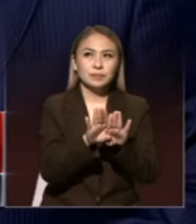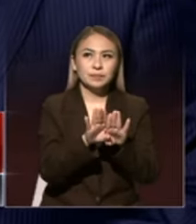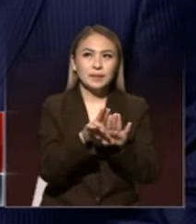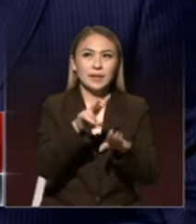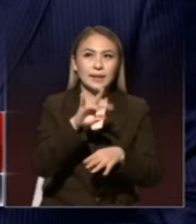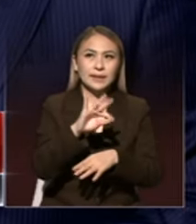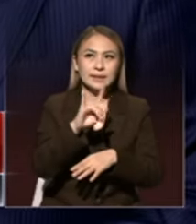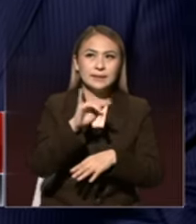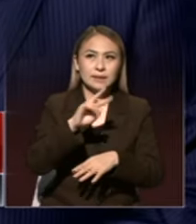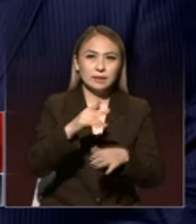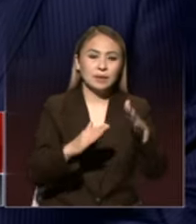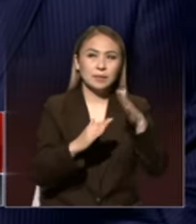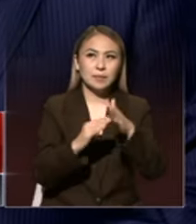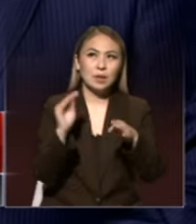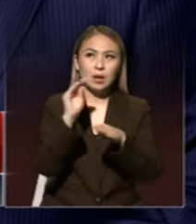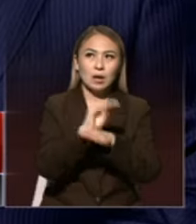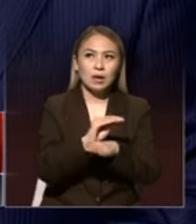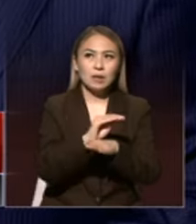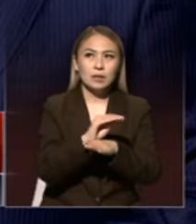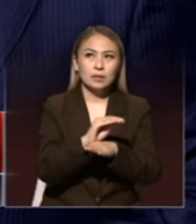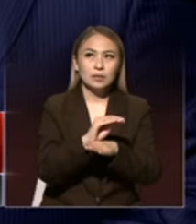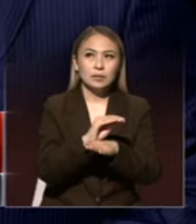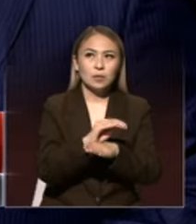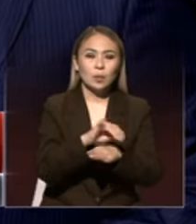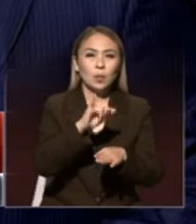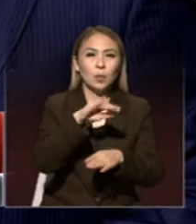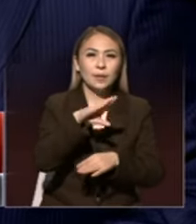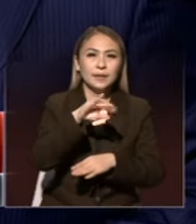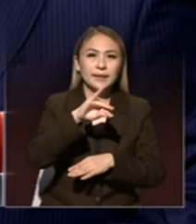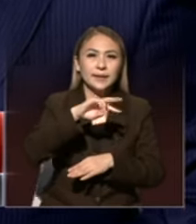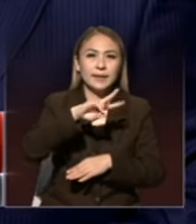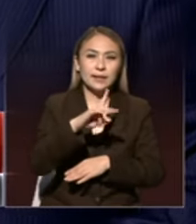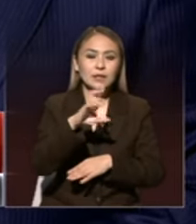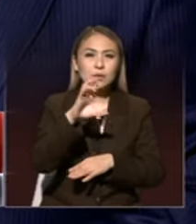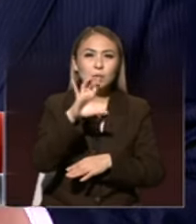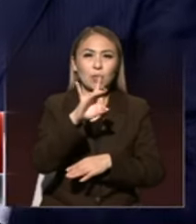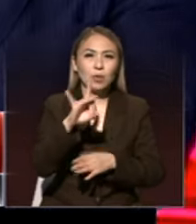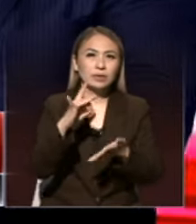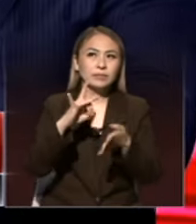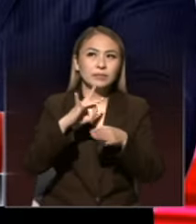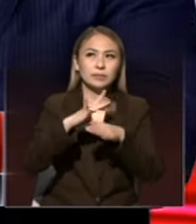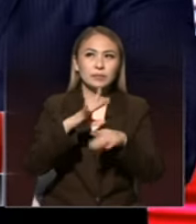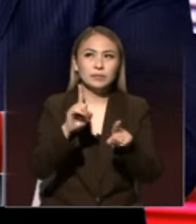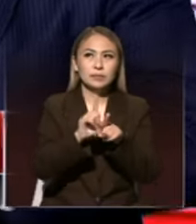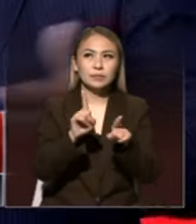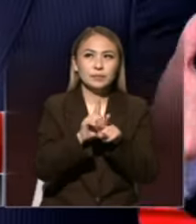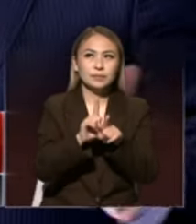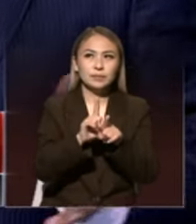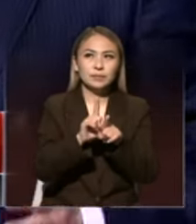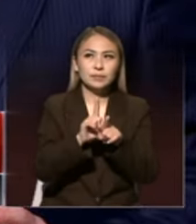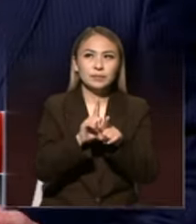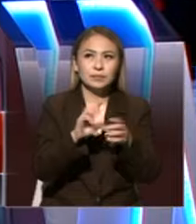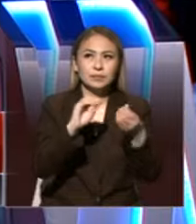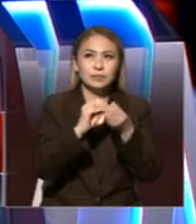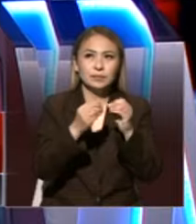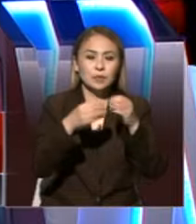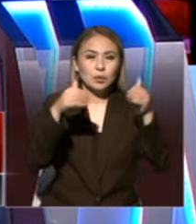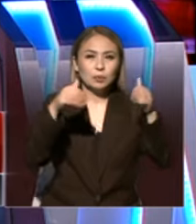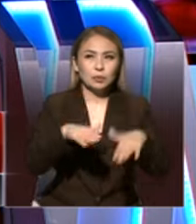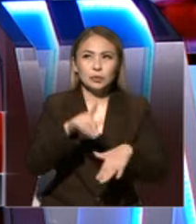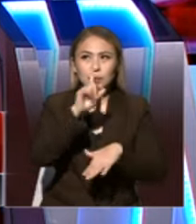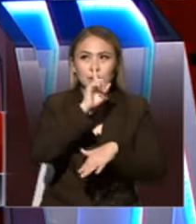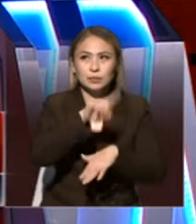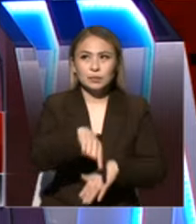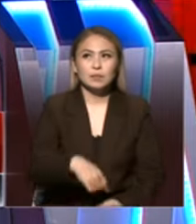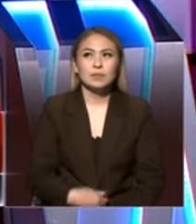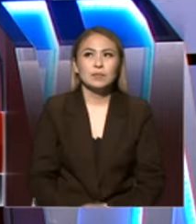лизинг бағдарламасына қосылады. Ол утиль сборды алып тастағанда ол мәселе глобально шешілмейді. Сол үшін сырылдап отыр. Біз